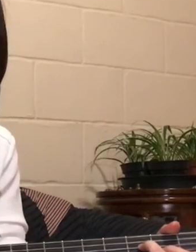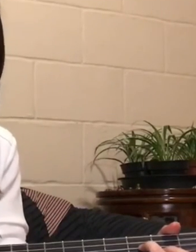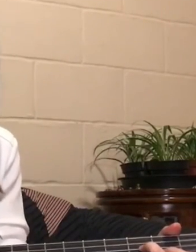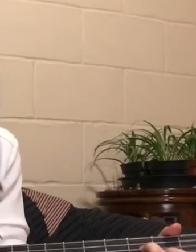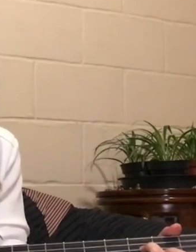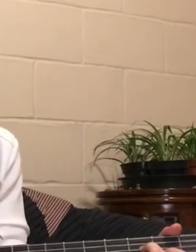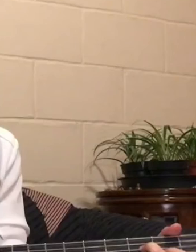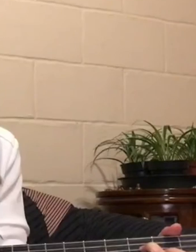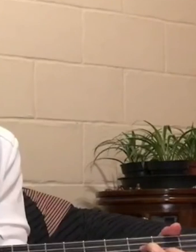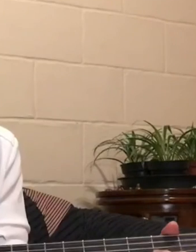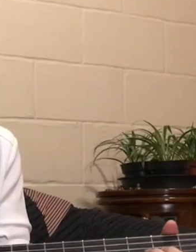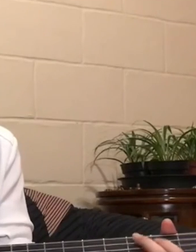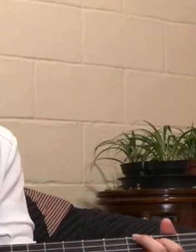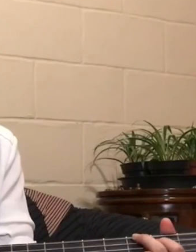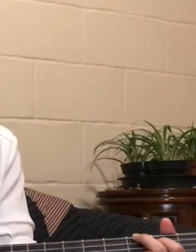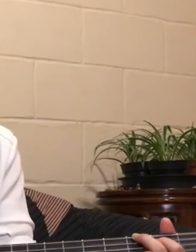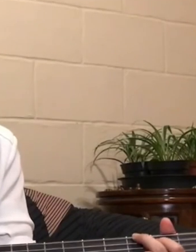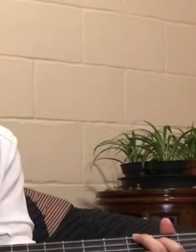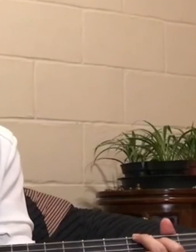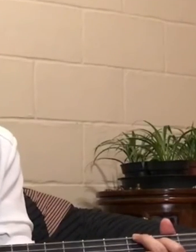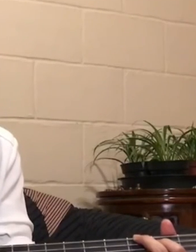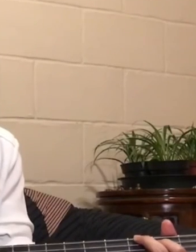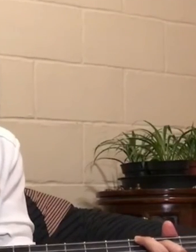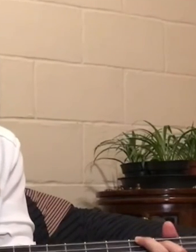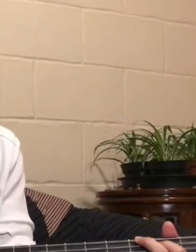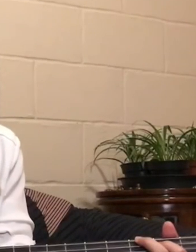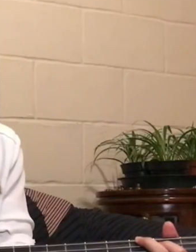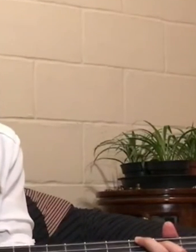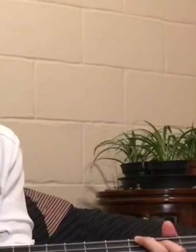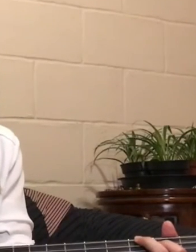mengakhiri segalanya.